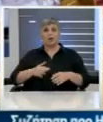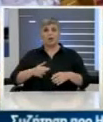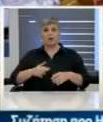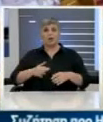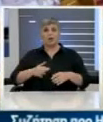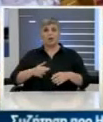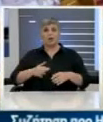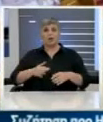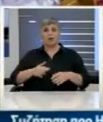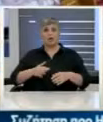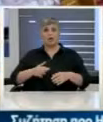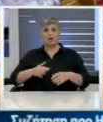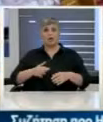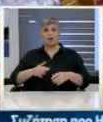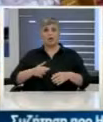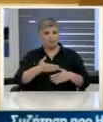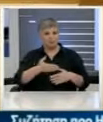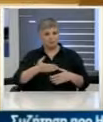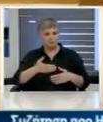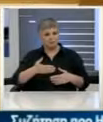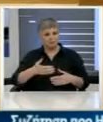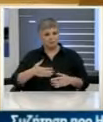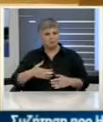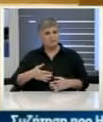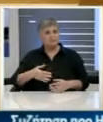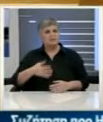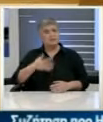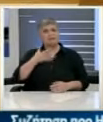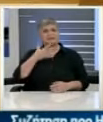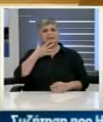ότι όταν